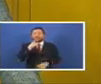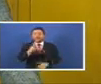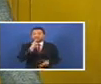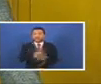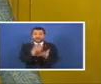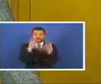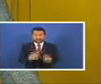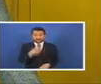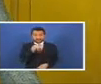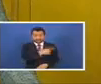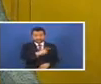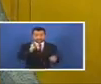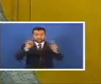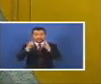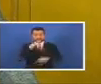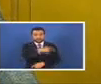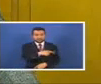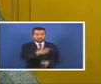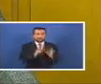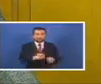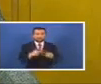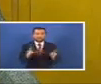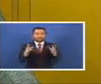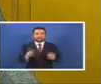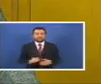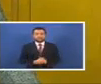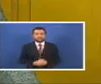hükmüne varan mahkemeler